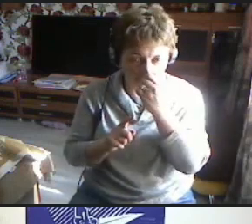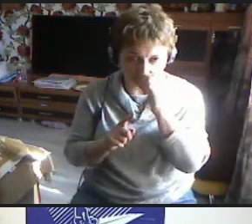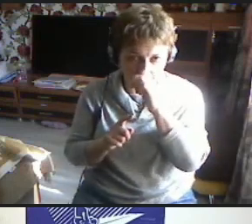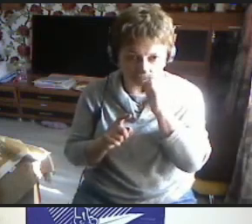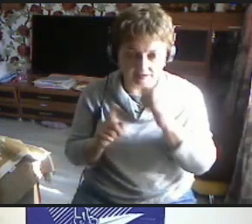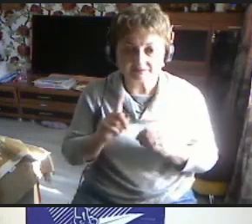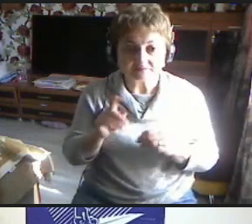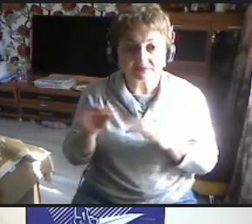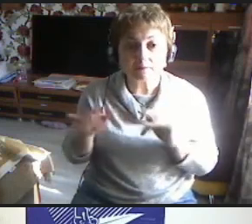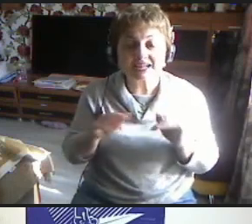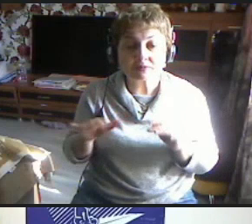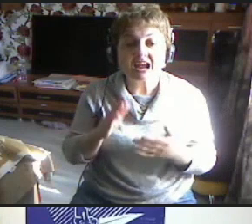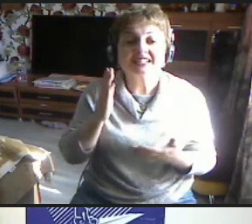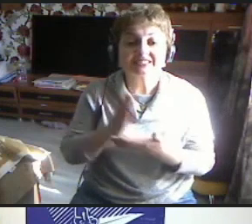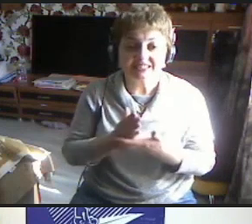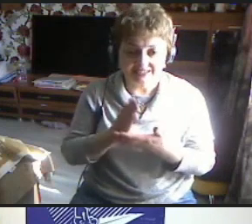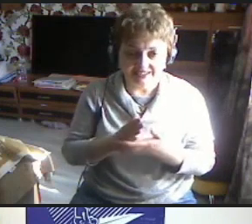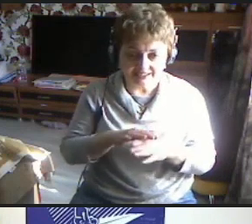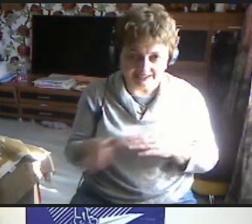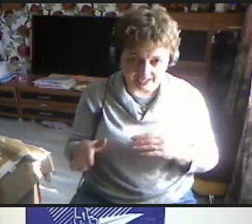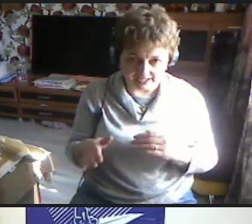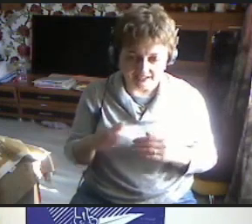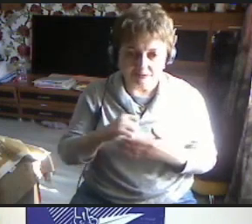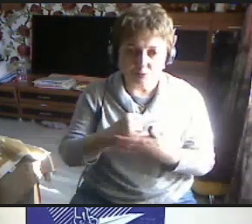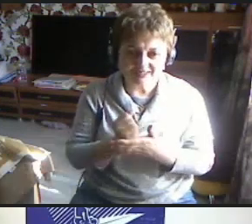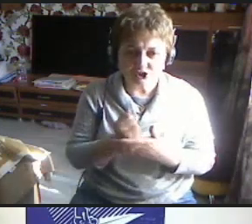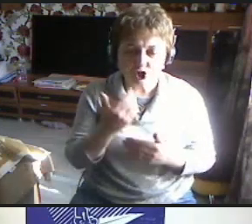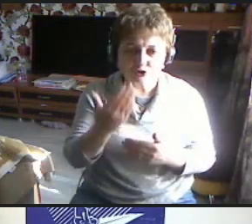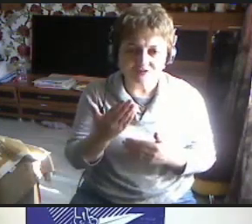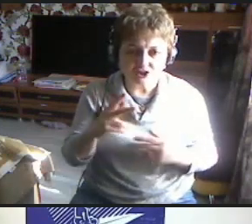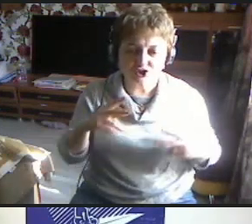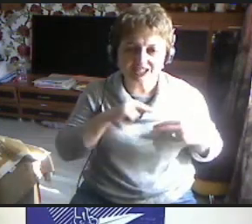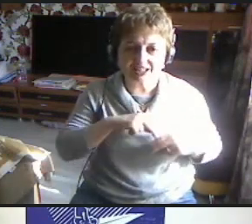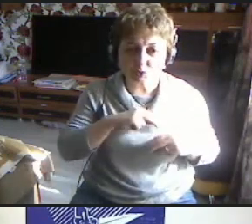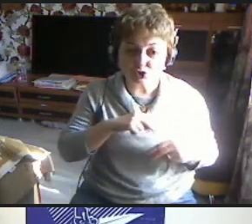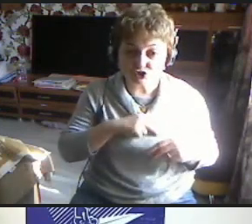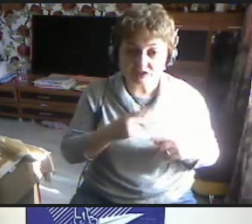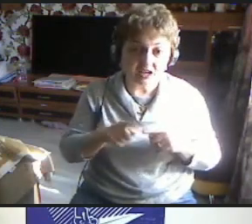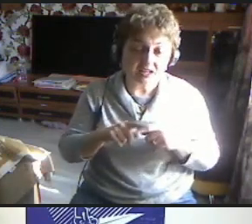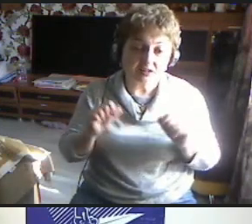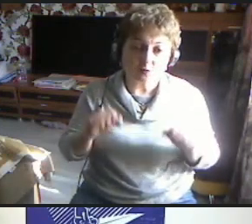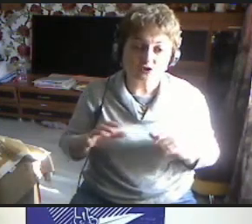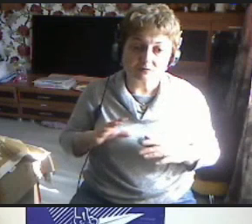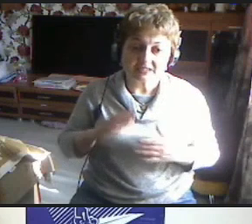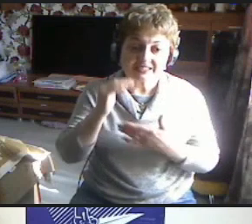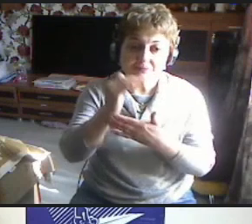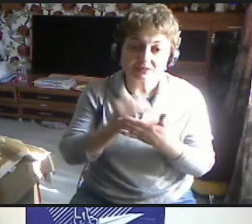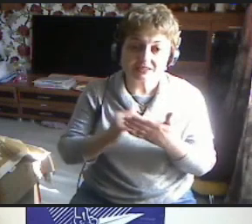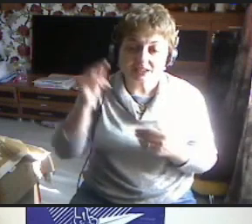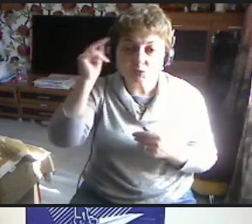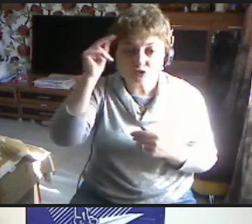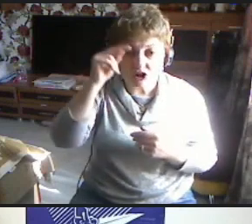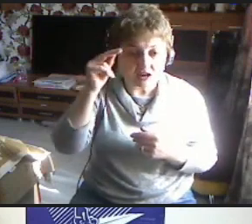мероприятие состоялось, подтверждающие ваше как бы сотрудничество. Это могут быть списки участников, заверенные,